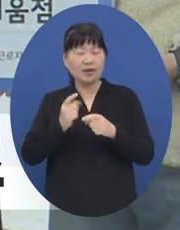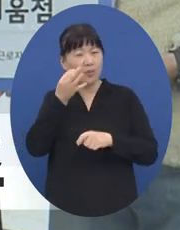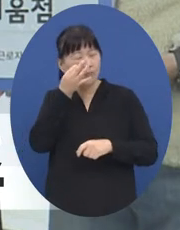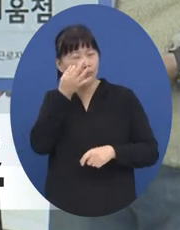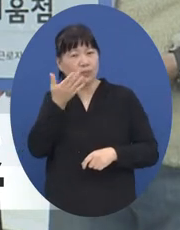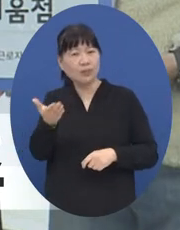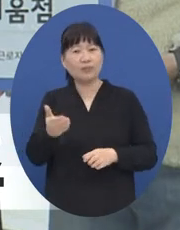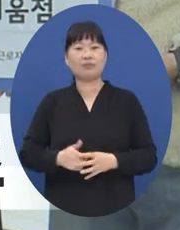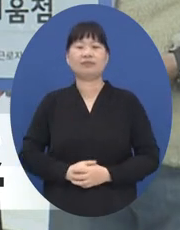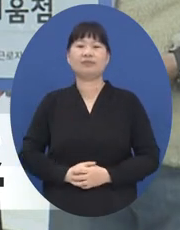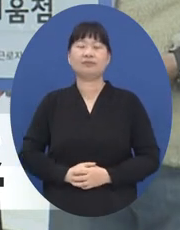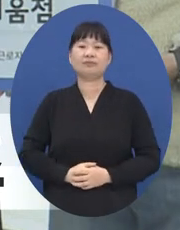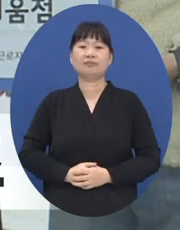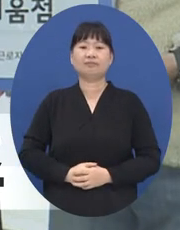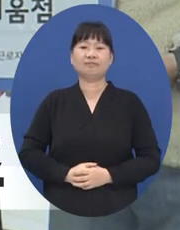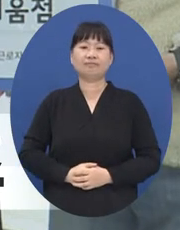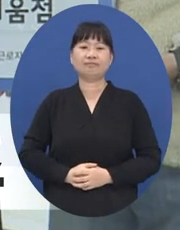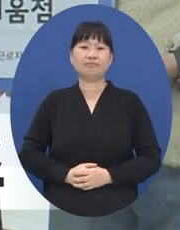현장 동행했습니다.